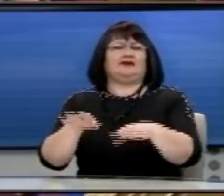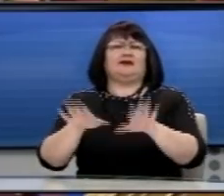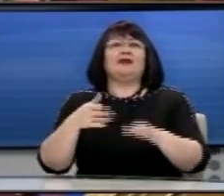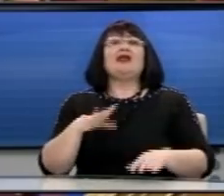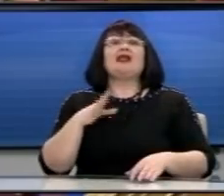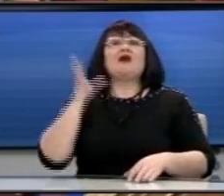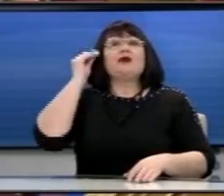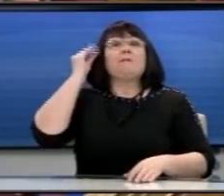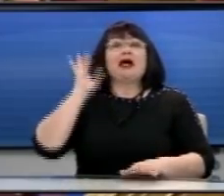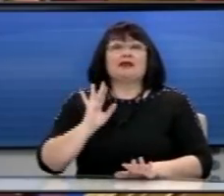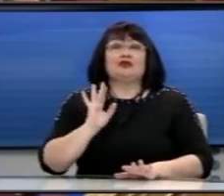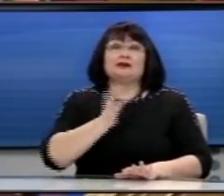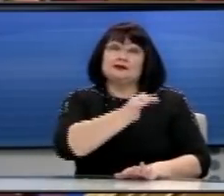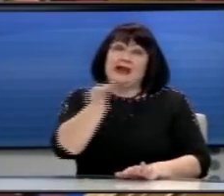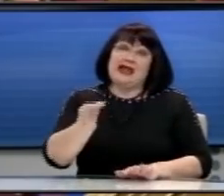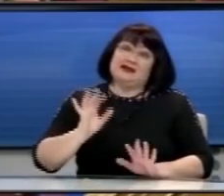θέλουν να μορφωθούν.